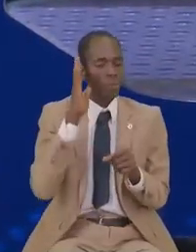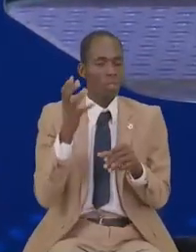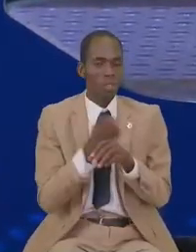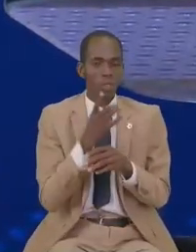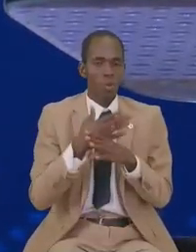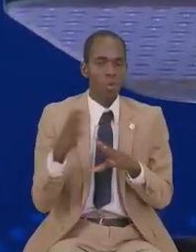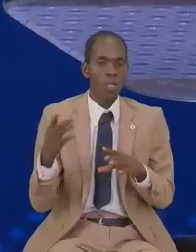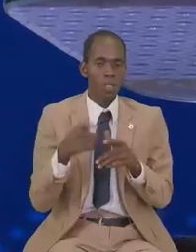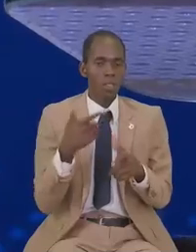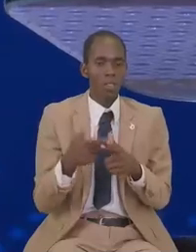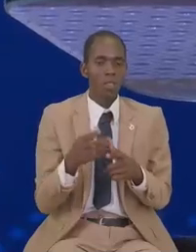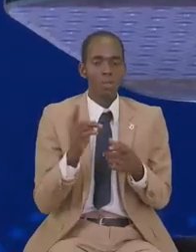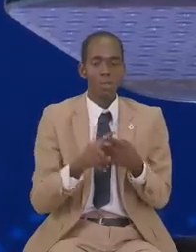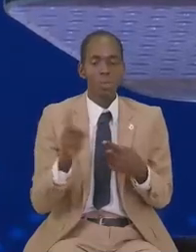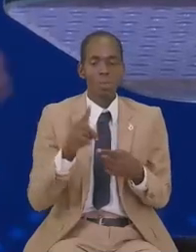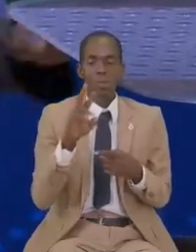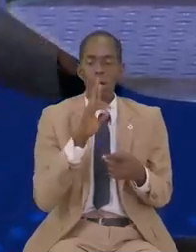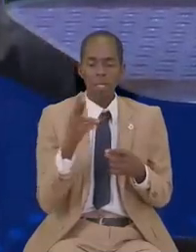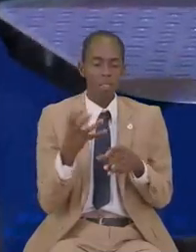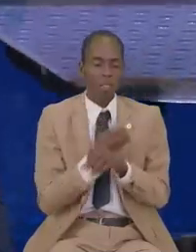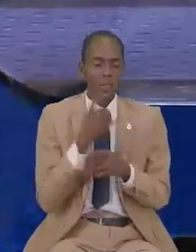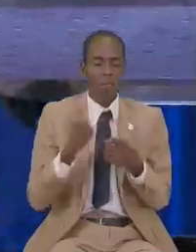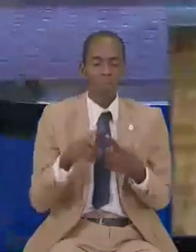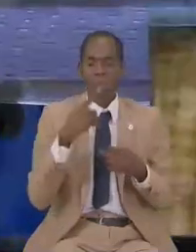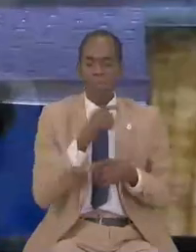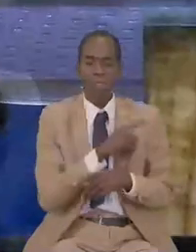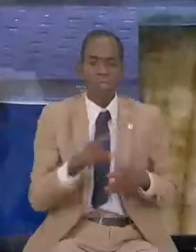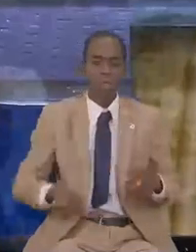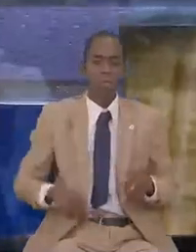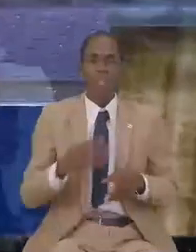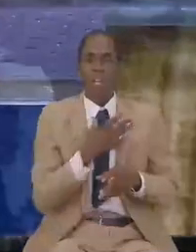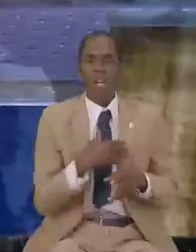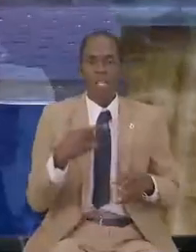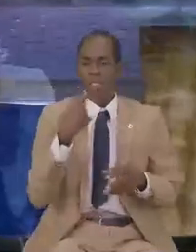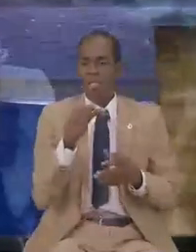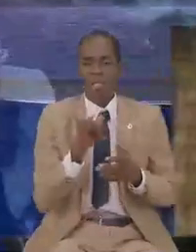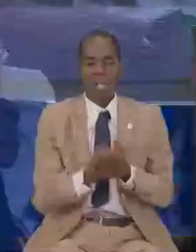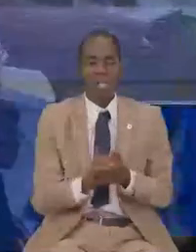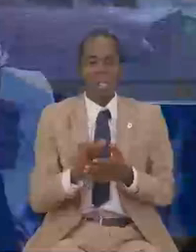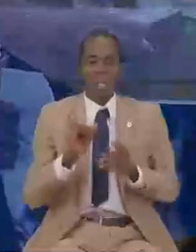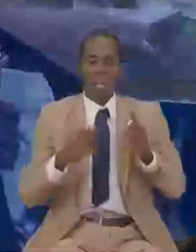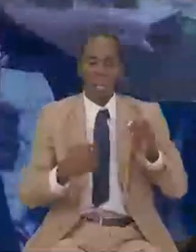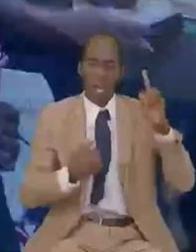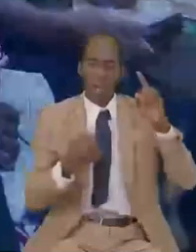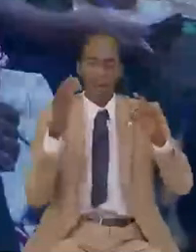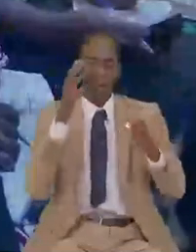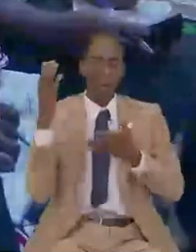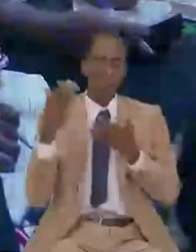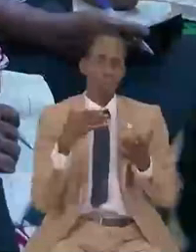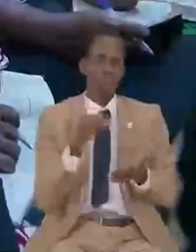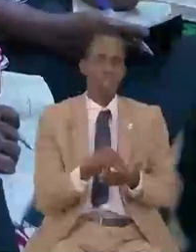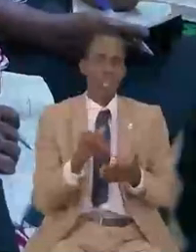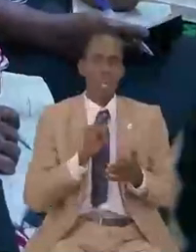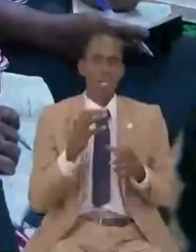vous ramènerai dans le lieu d'où je vous ai fait aller en captivité. Cependant, vous dites, Dieu Seigneur a dit que oui, c'est moi